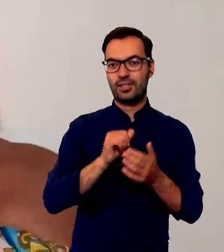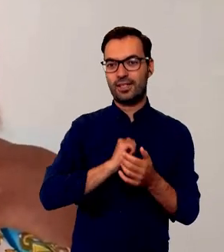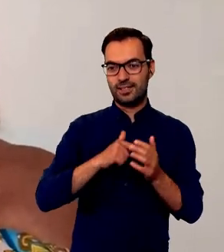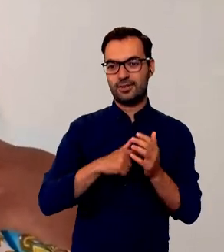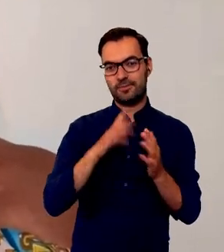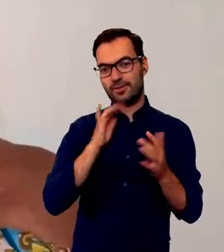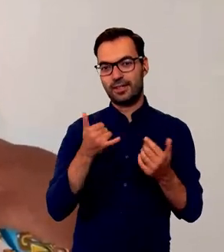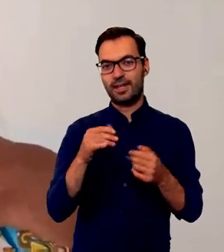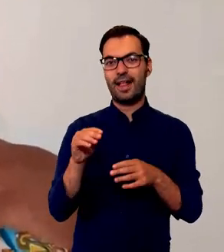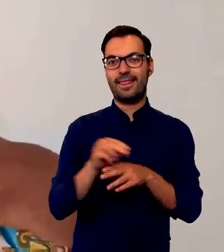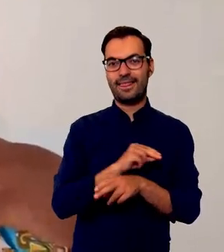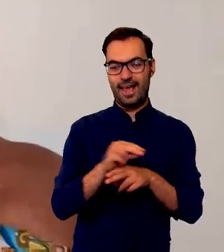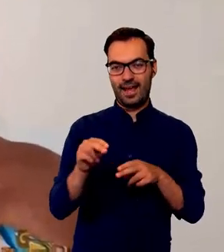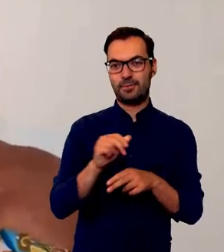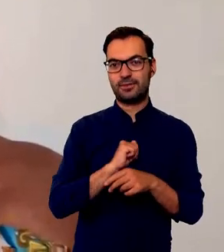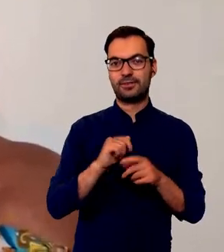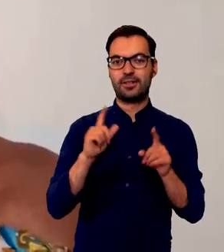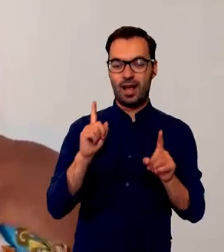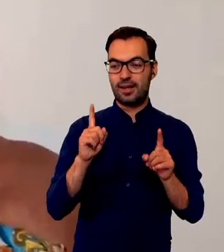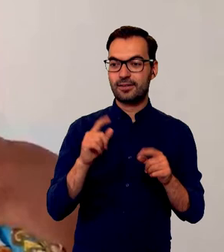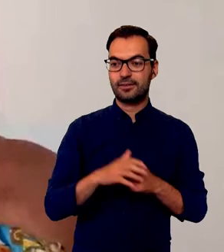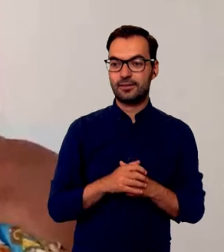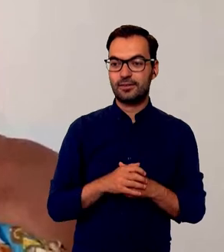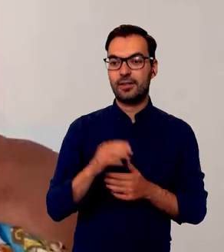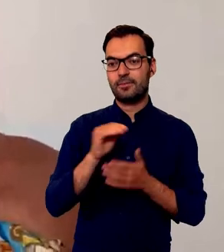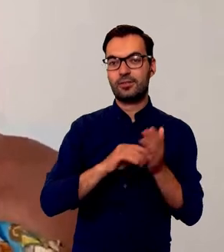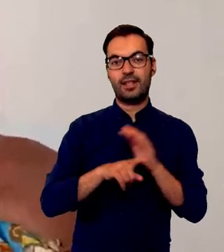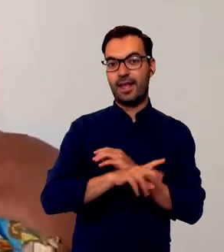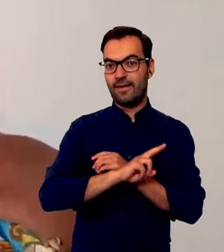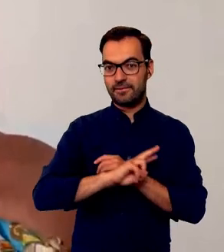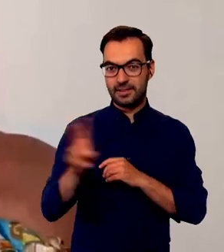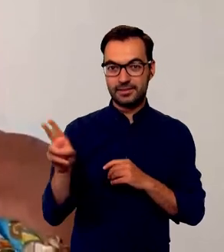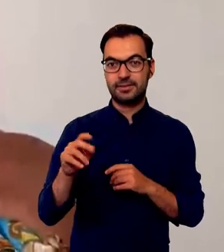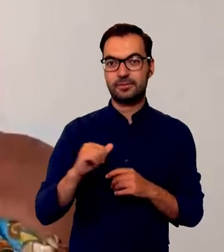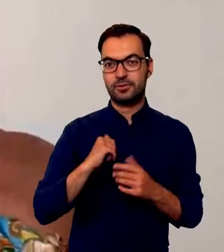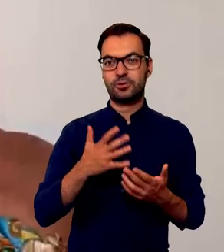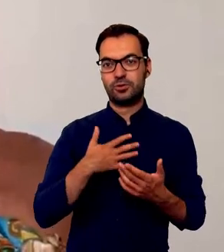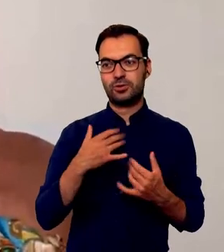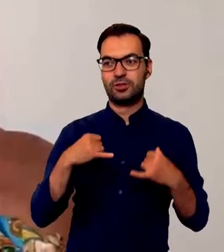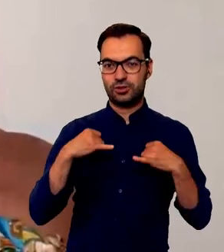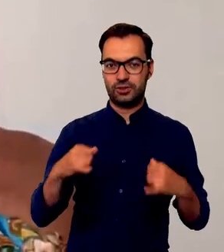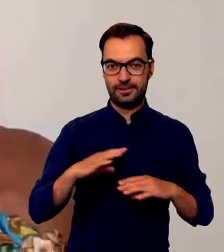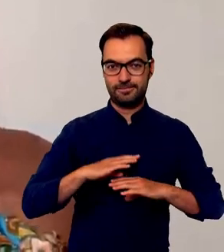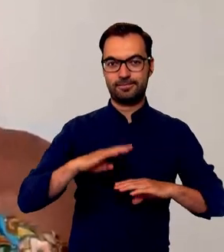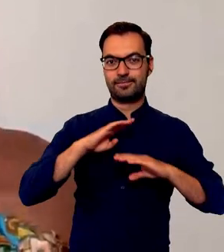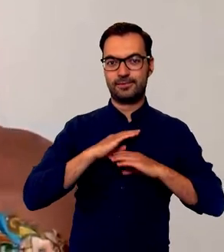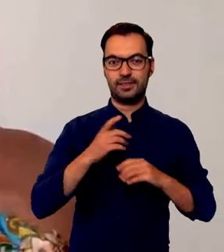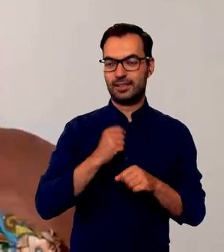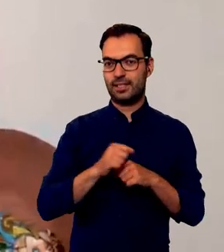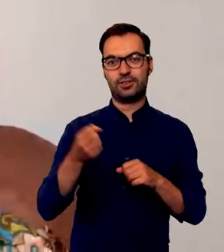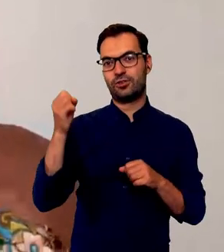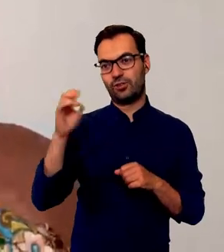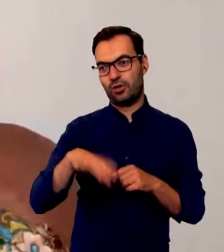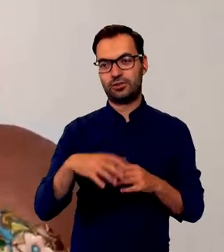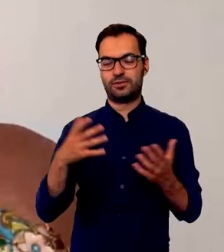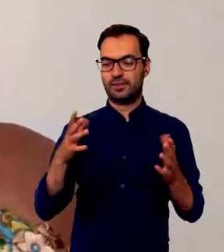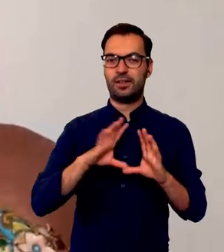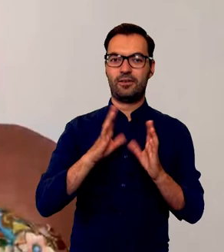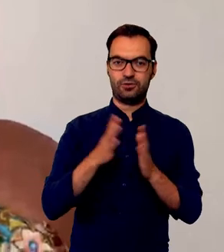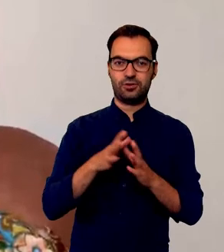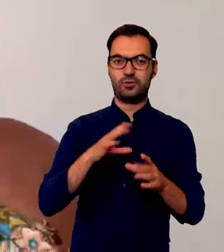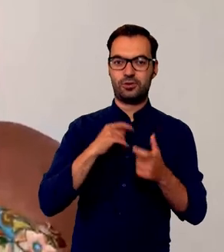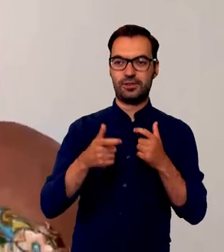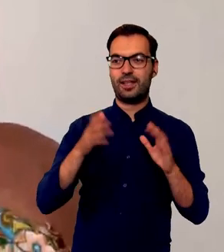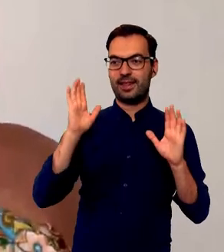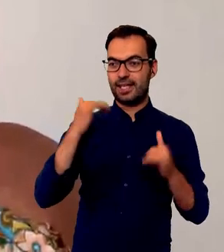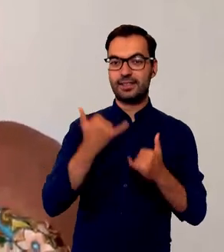takiej autoterapii, ale przede wszystkim piszę to dla was, żebyście poczuli się silniejsi, że nie jesteście od nikogo gorsi, że wszystko w życiu możecie,